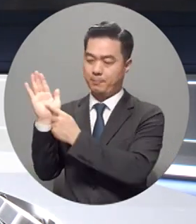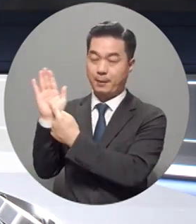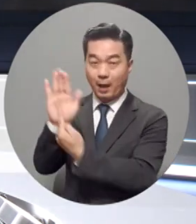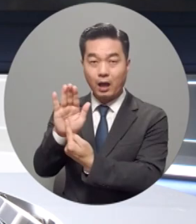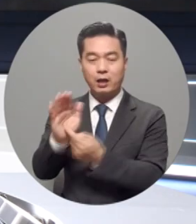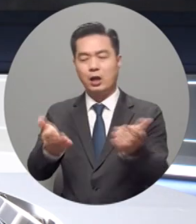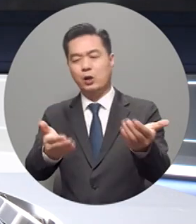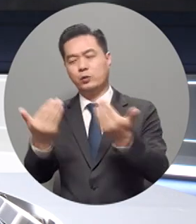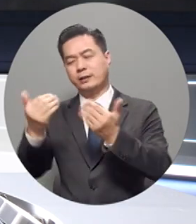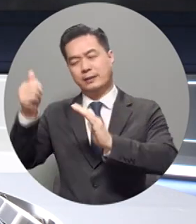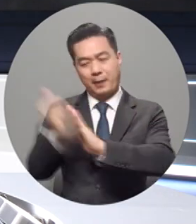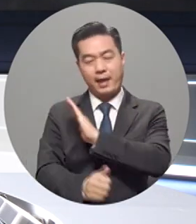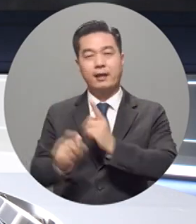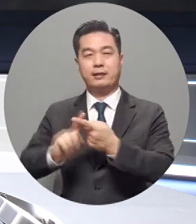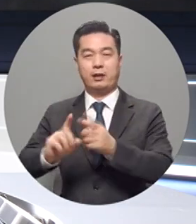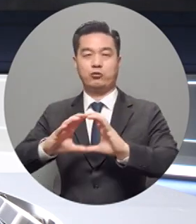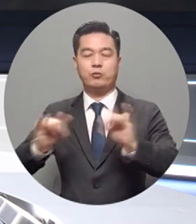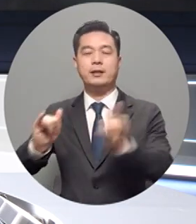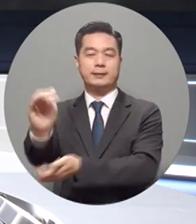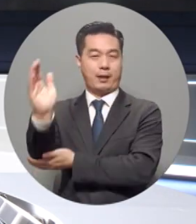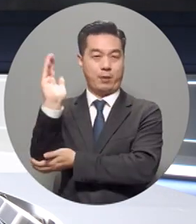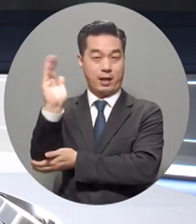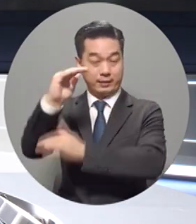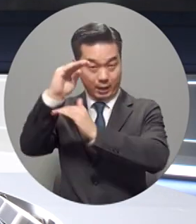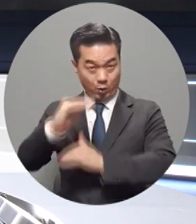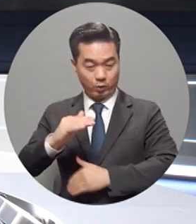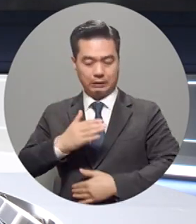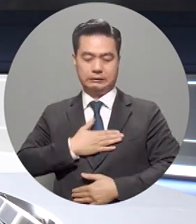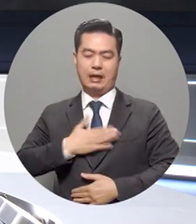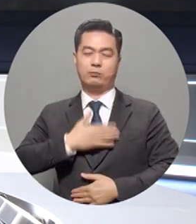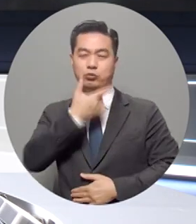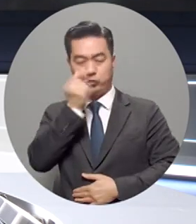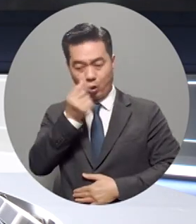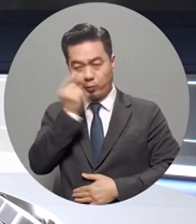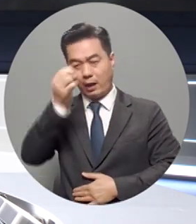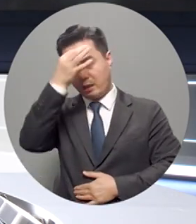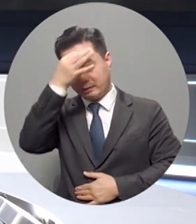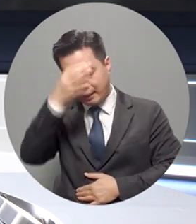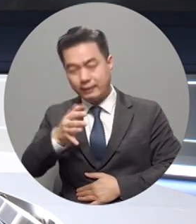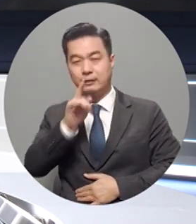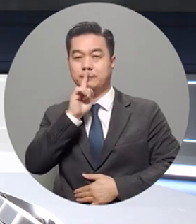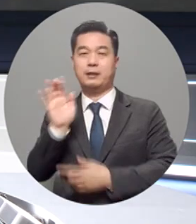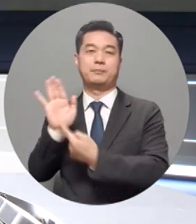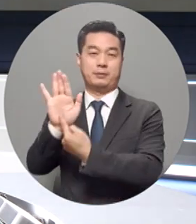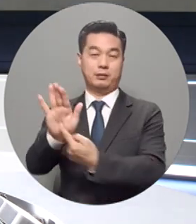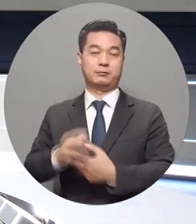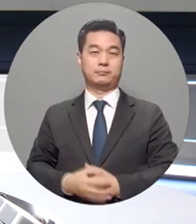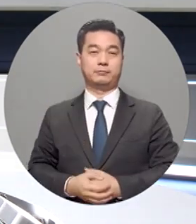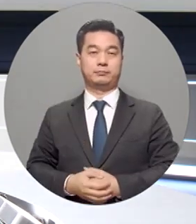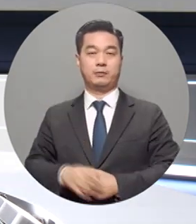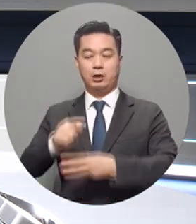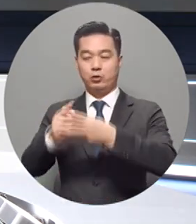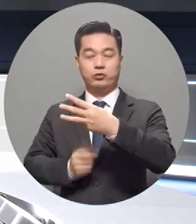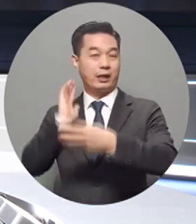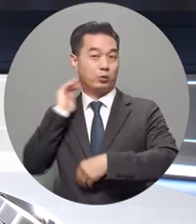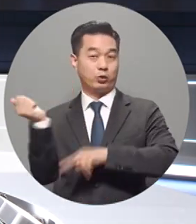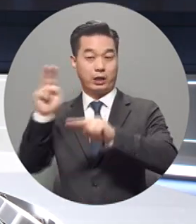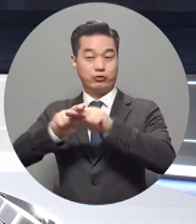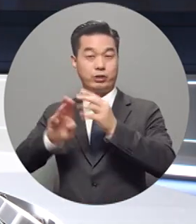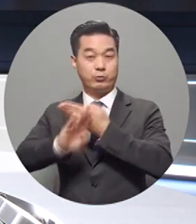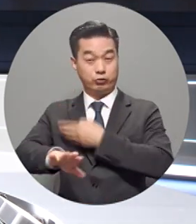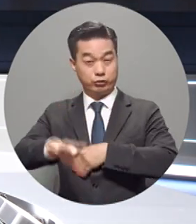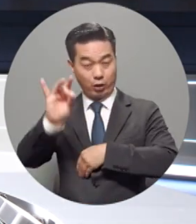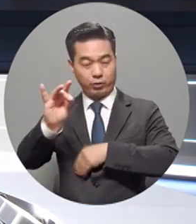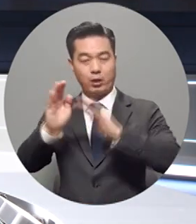대한 대국민 담화였습니다. 자신이 부족해서라며 죄송하다고 사과했는데요. 윤 대통령의 취임 후 첫